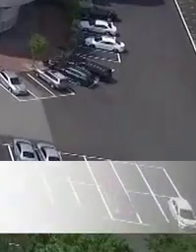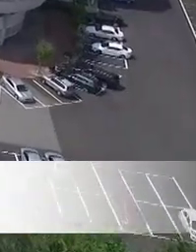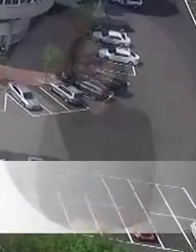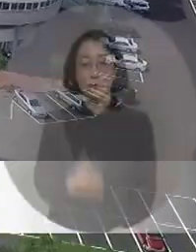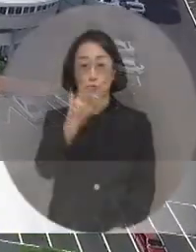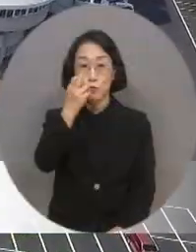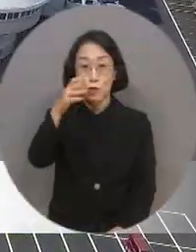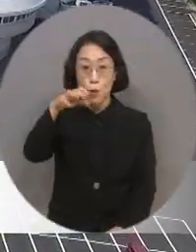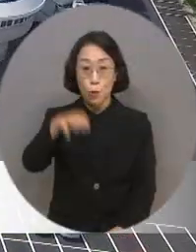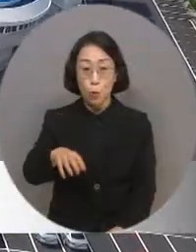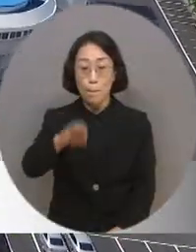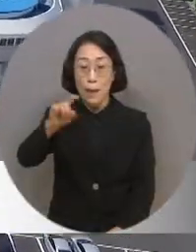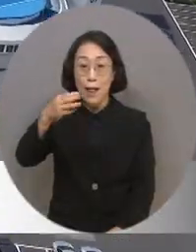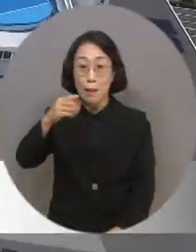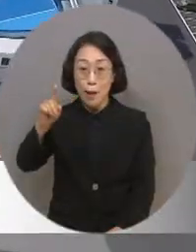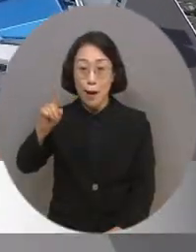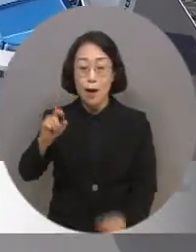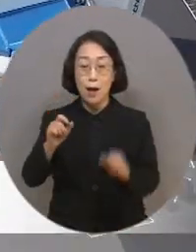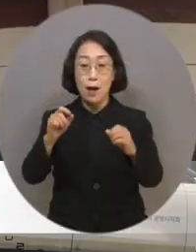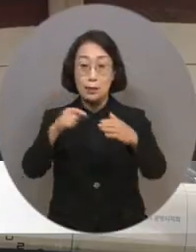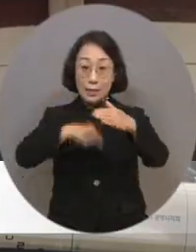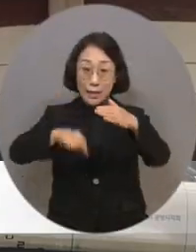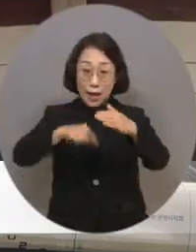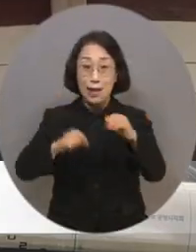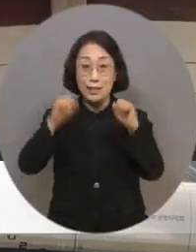전남 순천시 팔마실내체육관에서